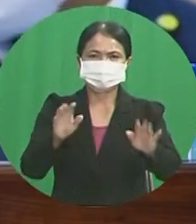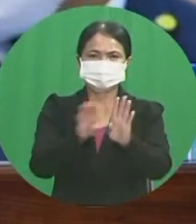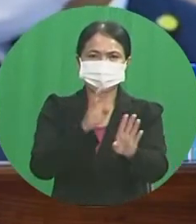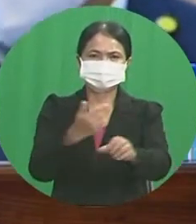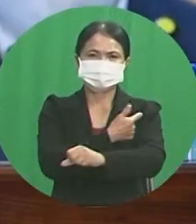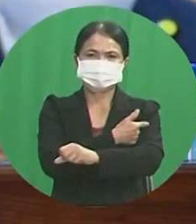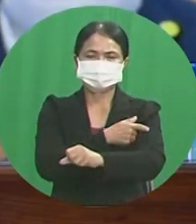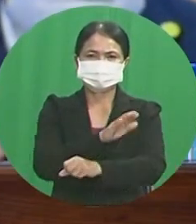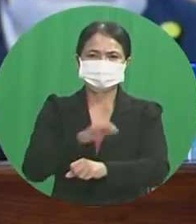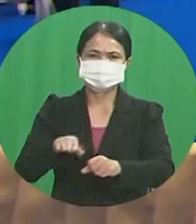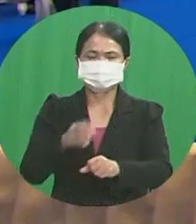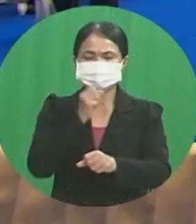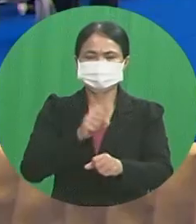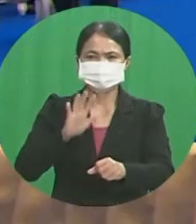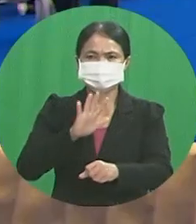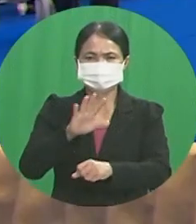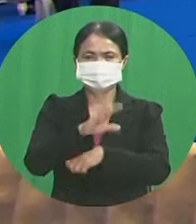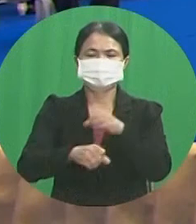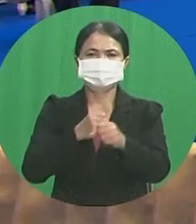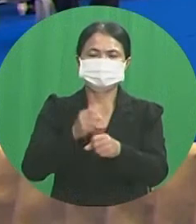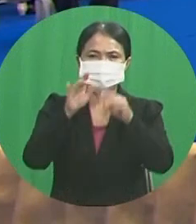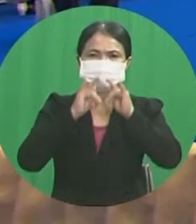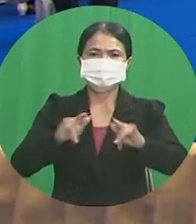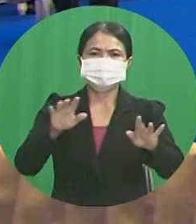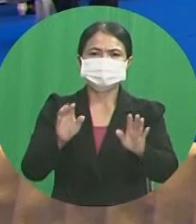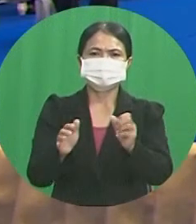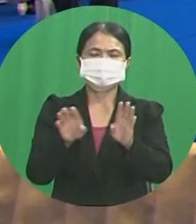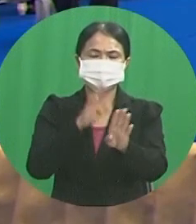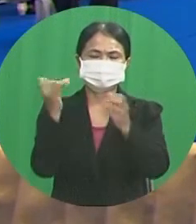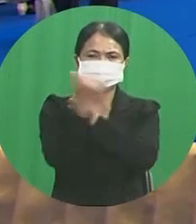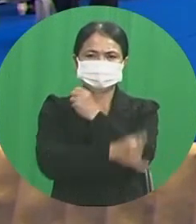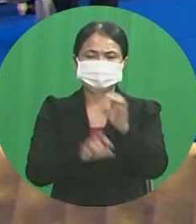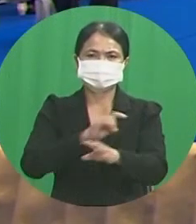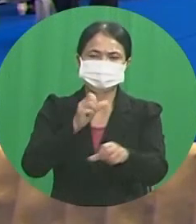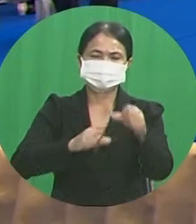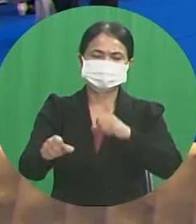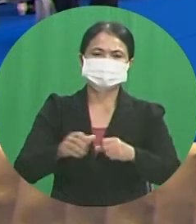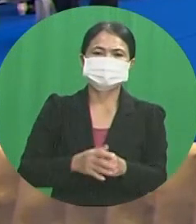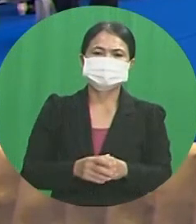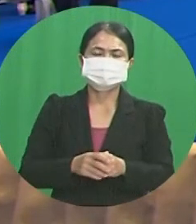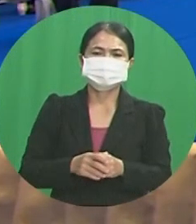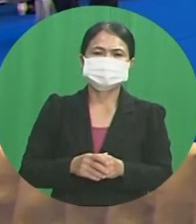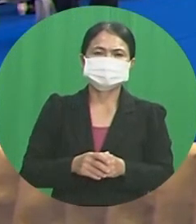ការចាក់សម្រាប់ក្មេងអាយុ5ឆ្នាំនិងប្រកាសបើកប្រទេសឡើងវិញចាប់ពីពេលនេះតទៅ